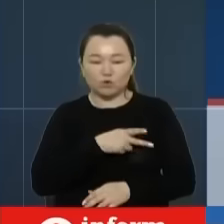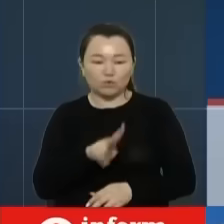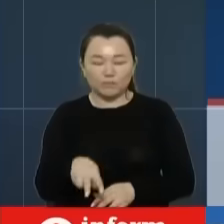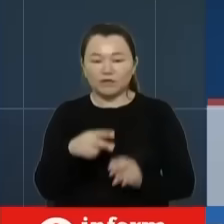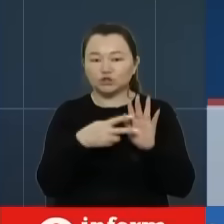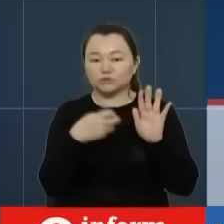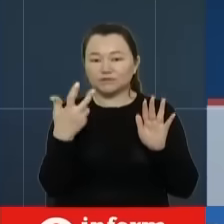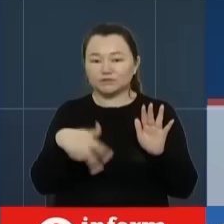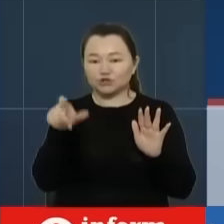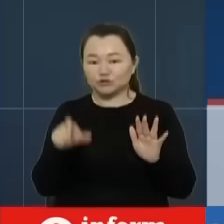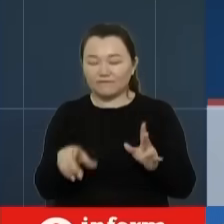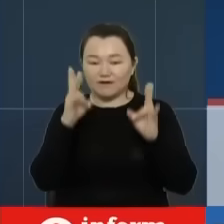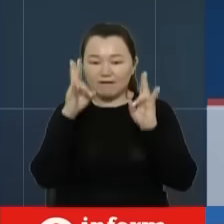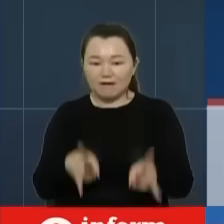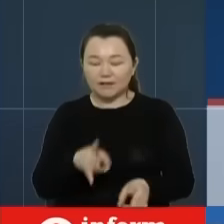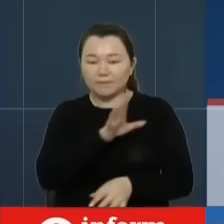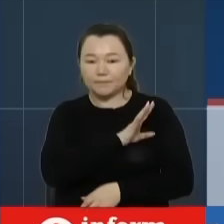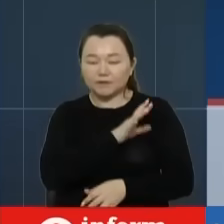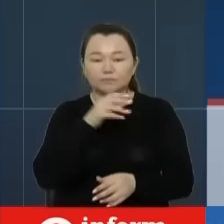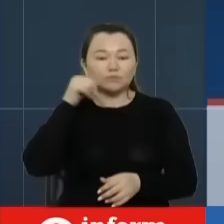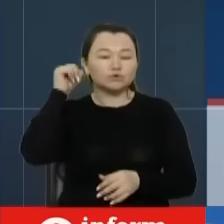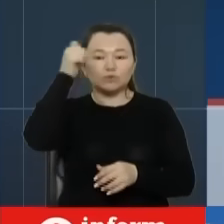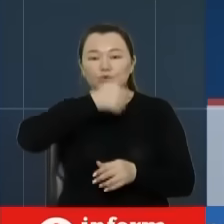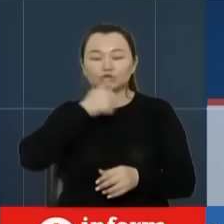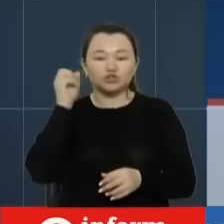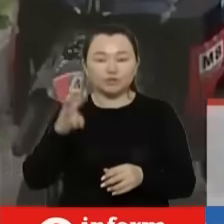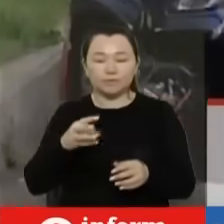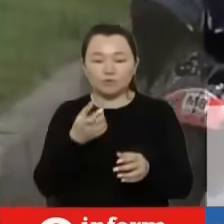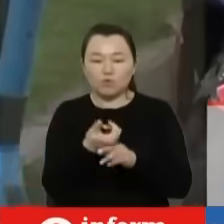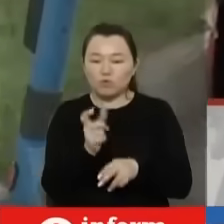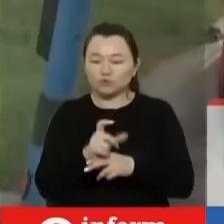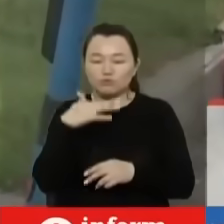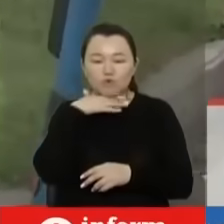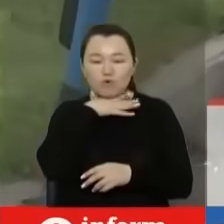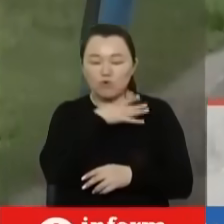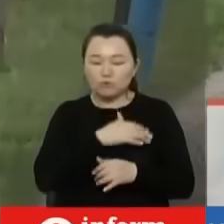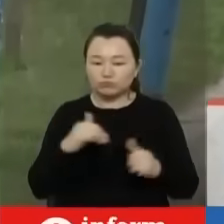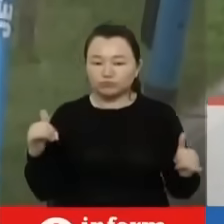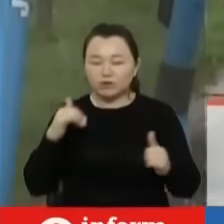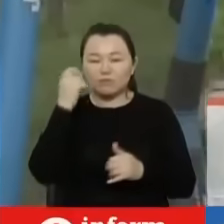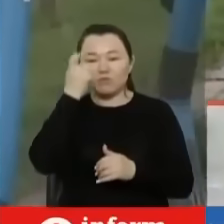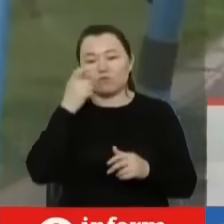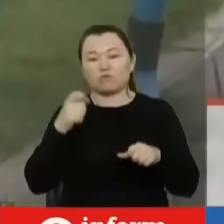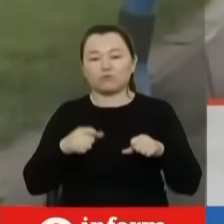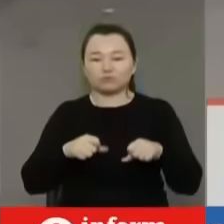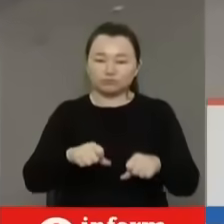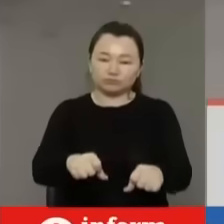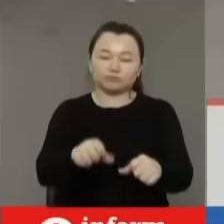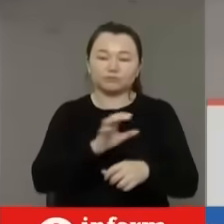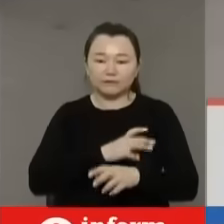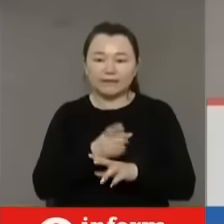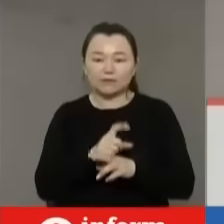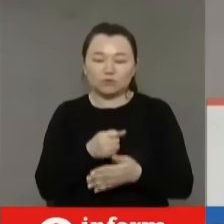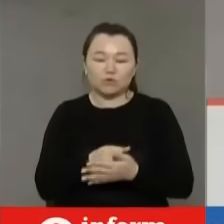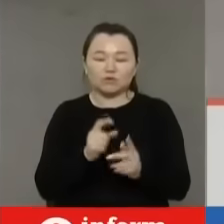730 азамат жараланған. Бұл өткен жылдармен салыстырғанда өте көп, дейді мамандар. Сонымен бірге ішімдік ішіп мопед басқарған жүргізушілер де осыған